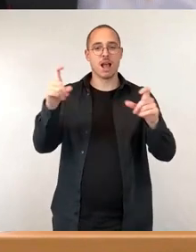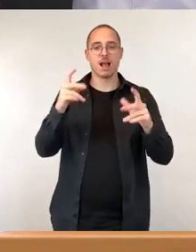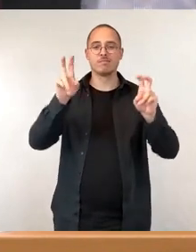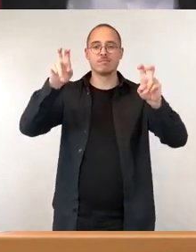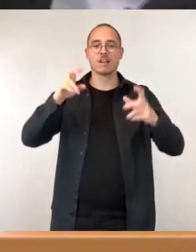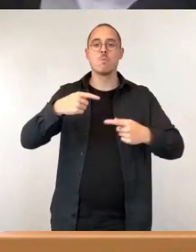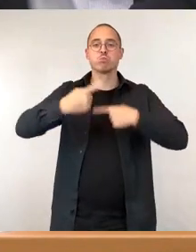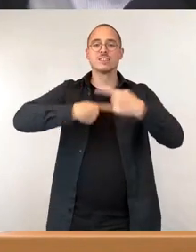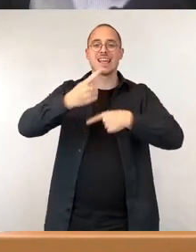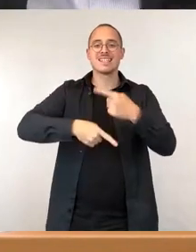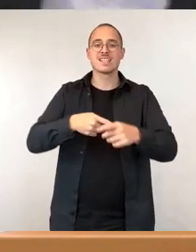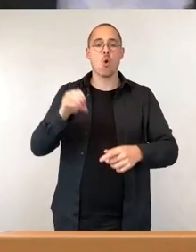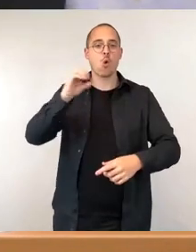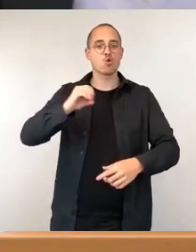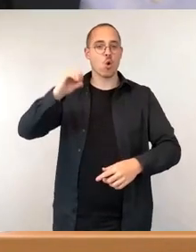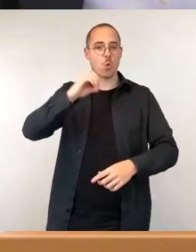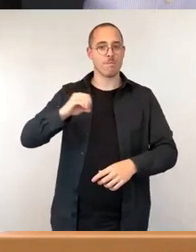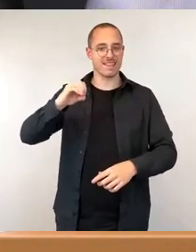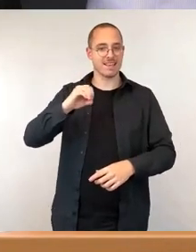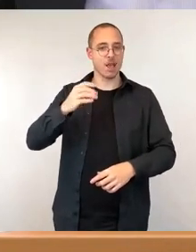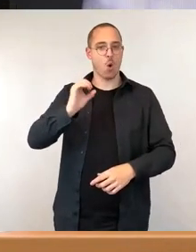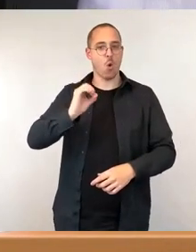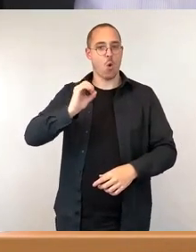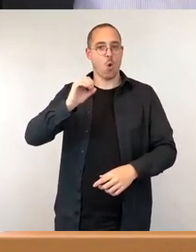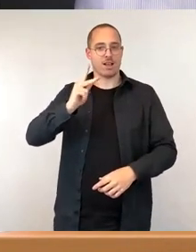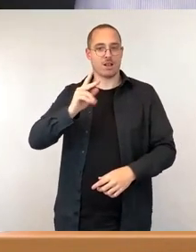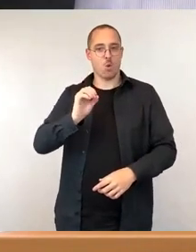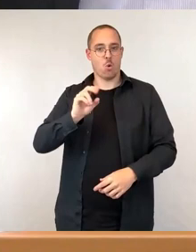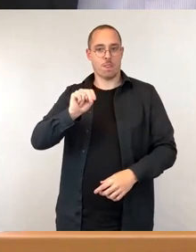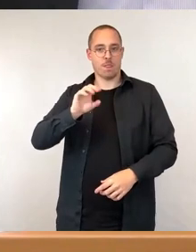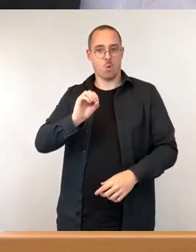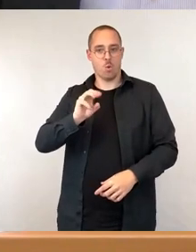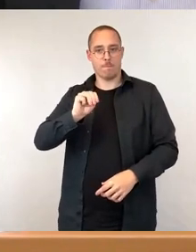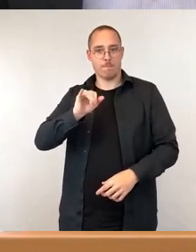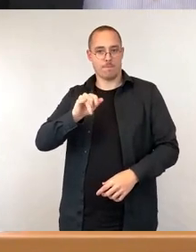So, jetzt noch mal die Frage, gibt es jetzt noch mal weiteren